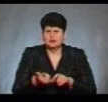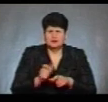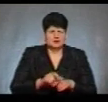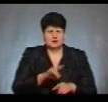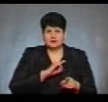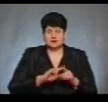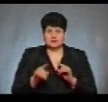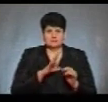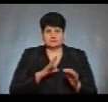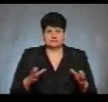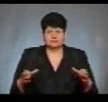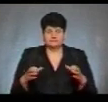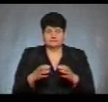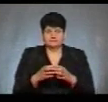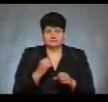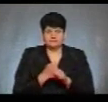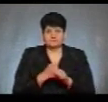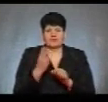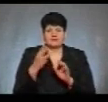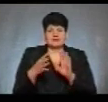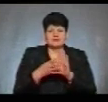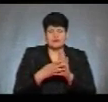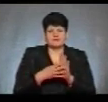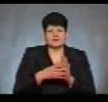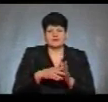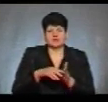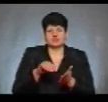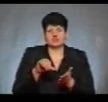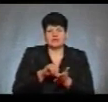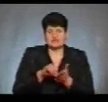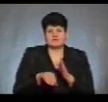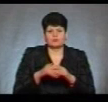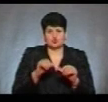швидко, дійсно. До неї війшли 39 членів окружної виборчої комісії.